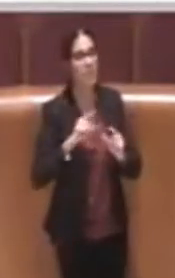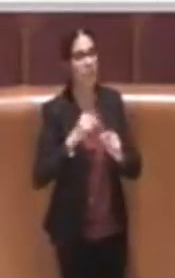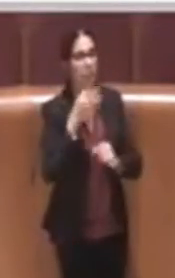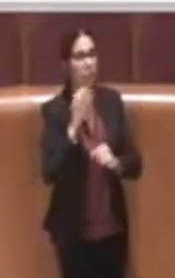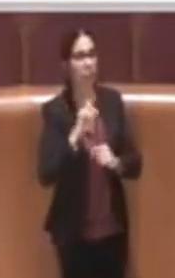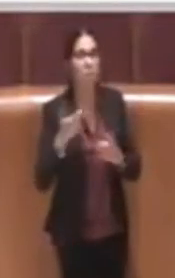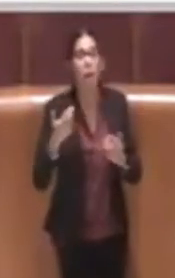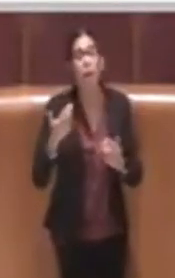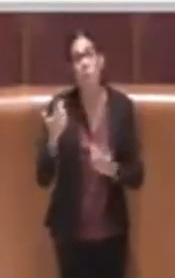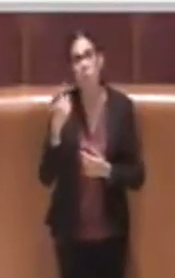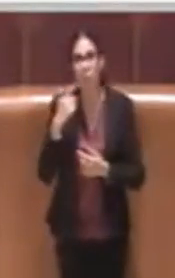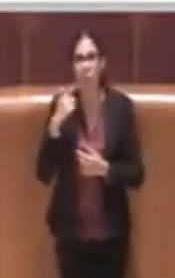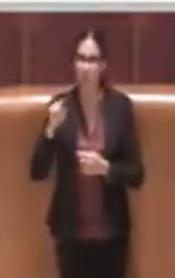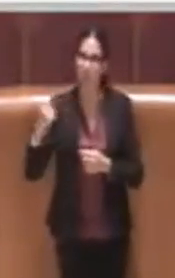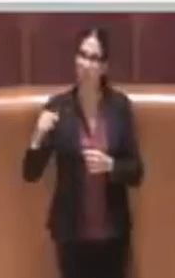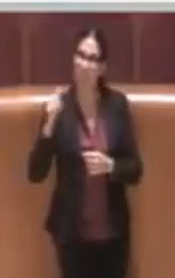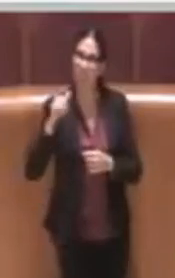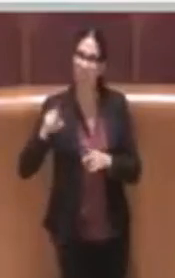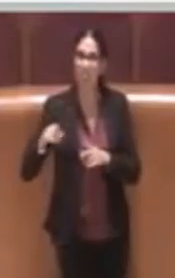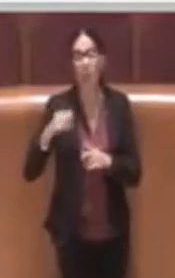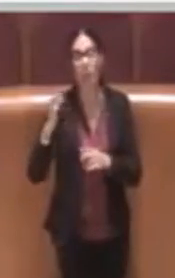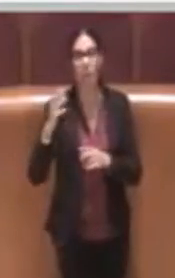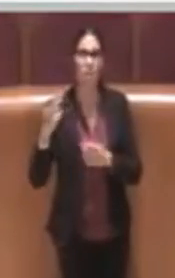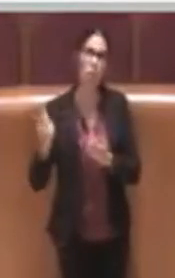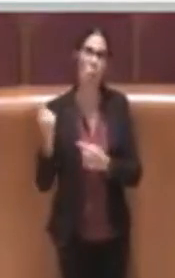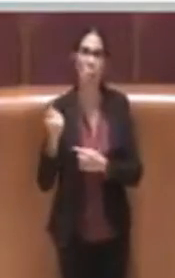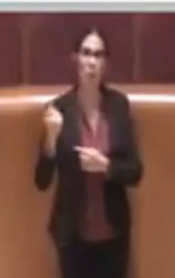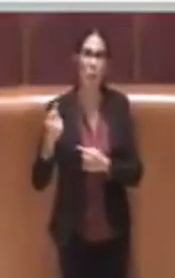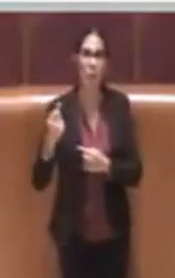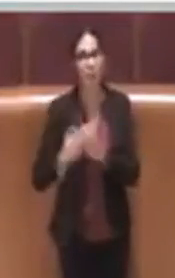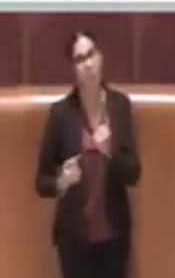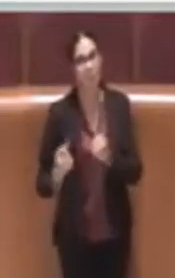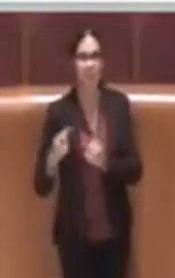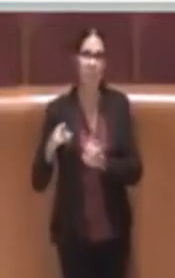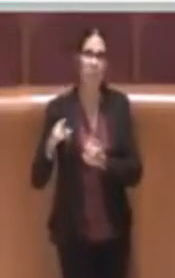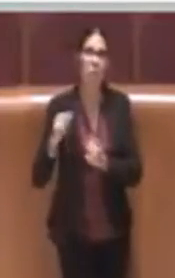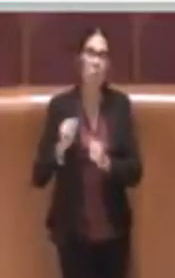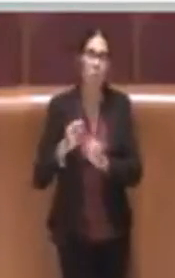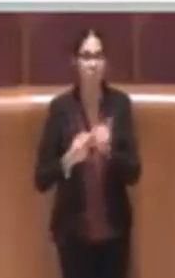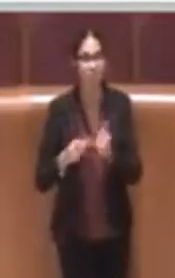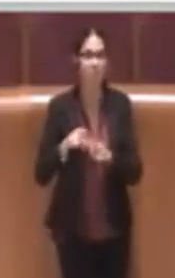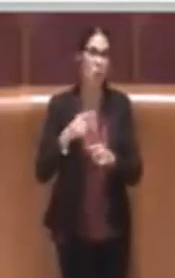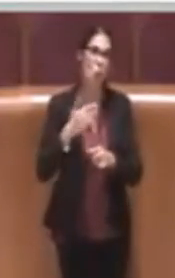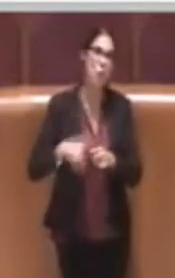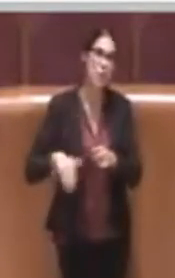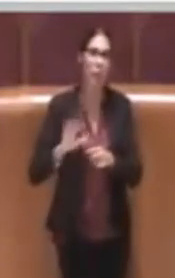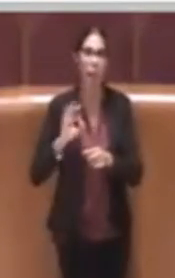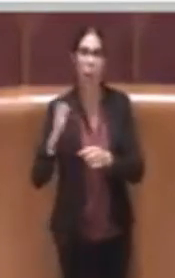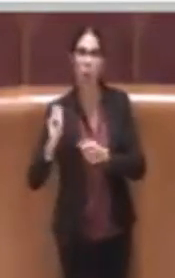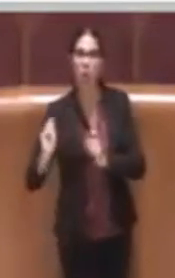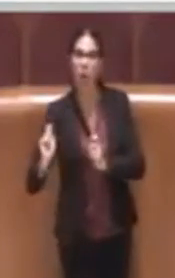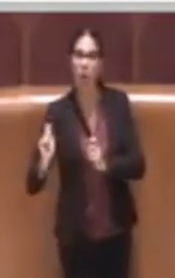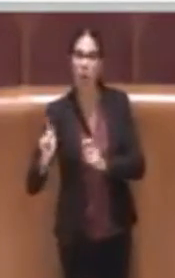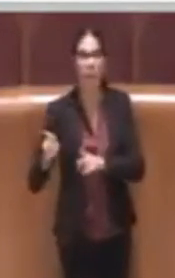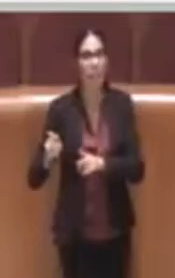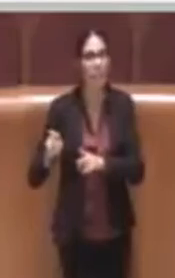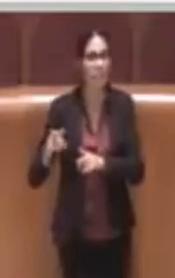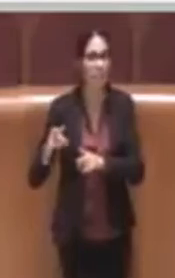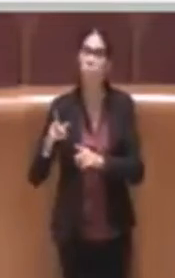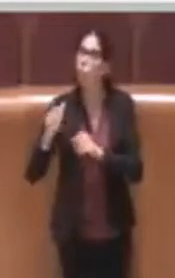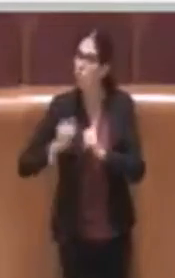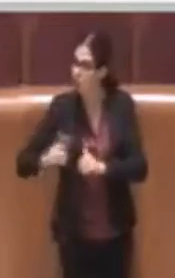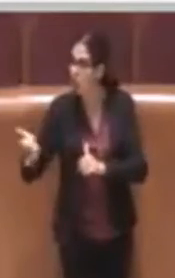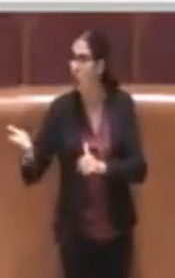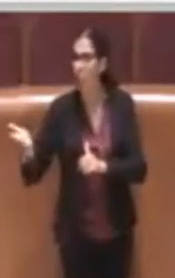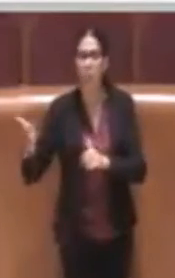ci casca qualcuno, ci casca qualche consigliere, ci casca qualche giornalista, ci cascano altrettanti cittadini, ma non li